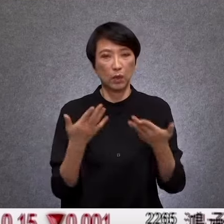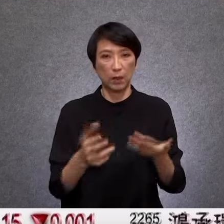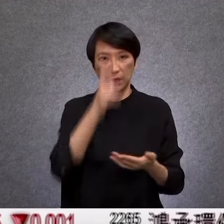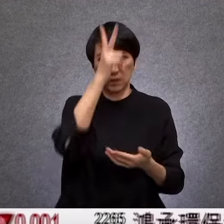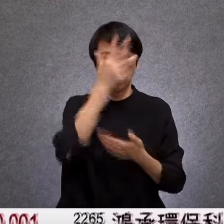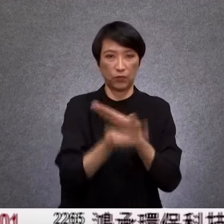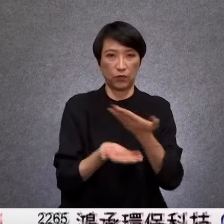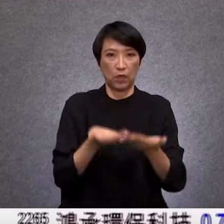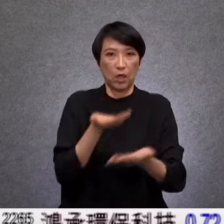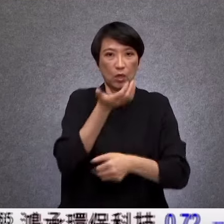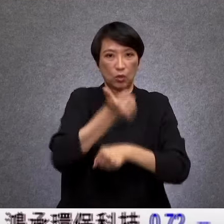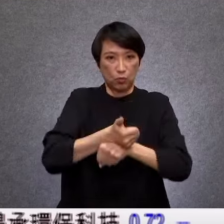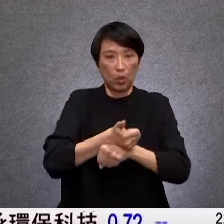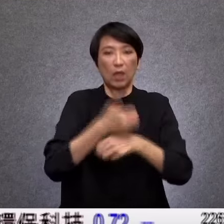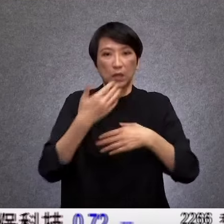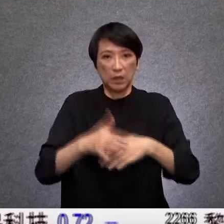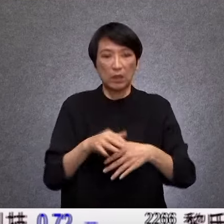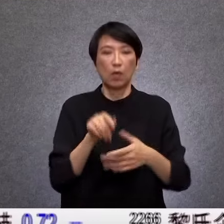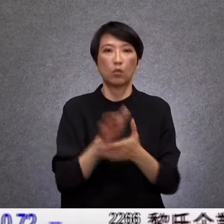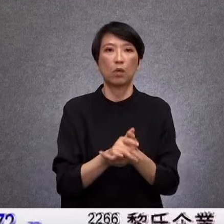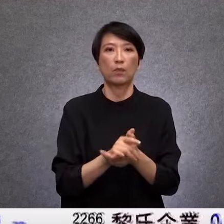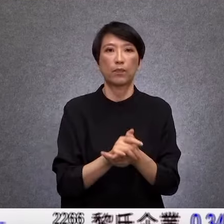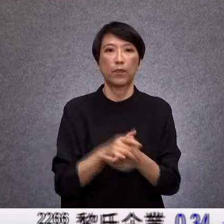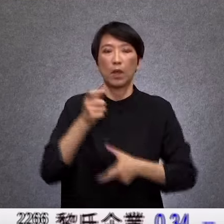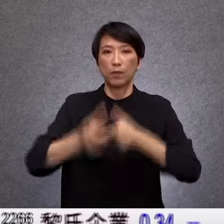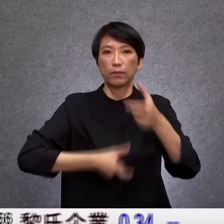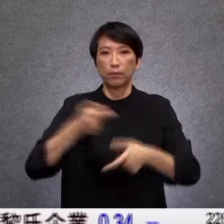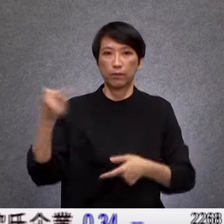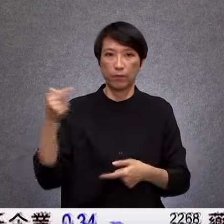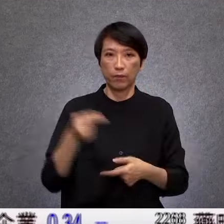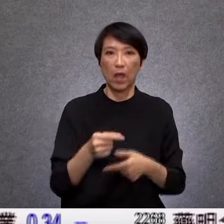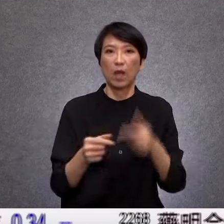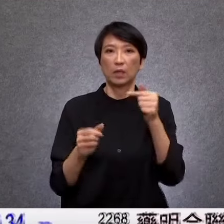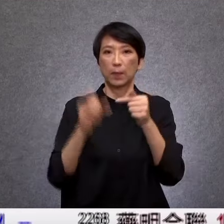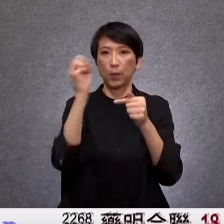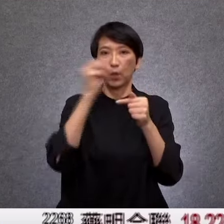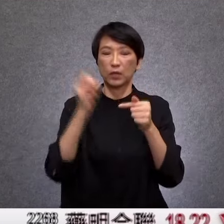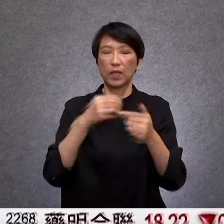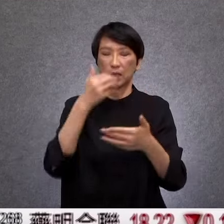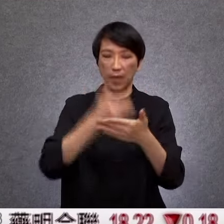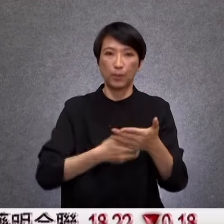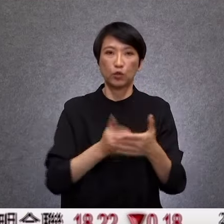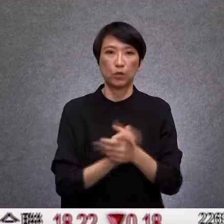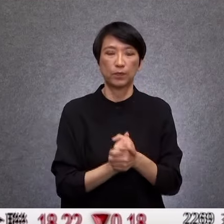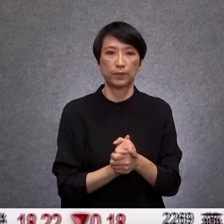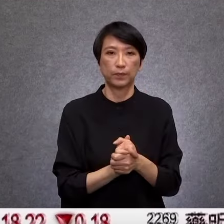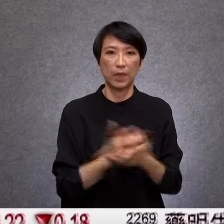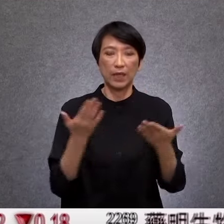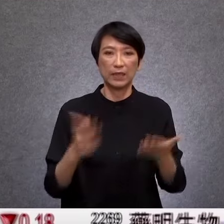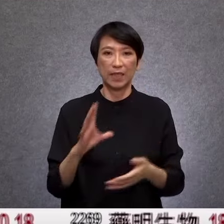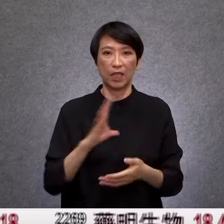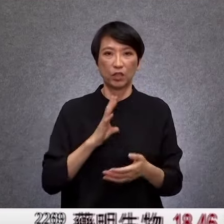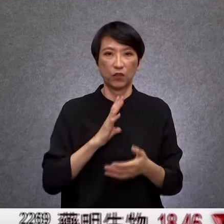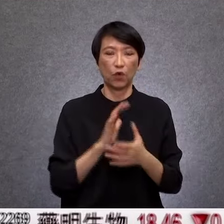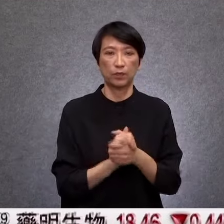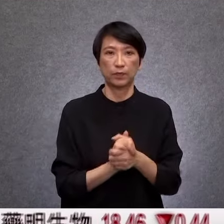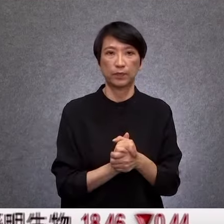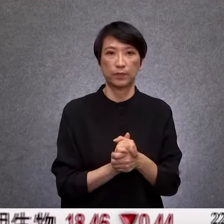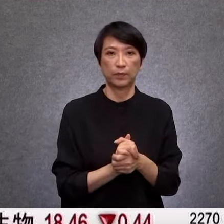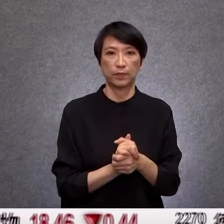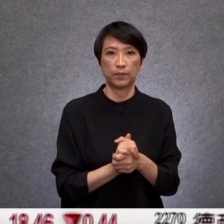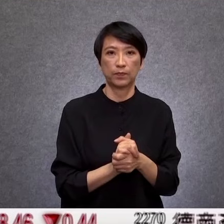去咧，你見到譬如今屆政府上嚟之後咧，我哋喺第一年咧已經將個開支壓縮咗10%。我哋